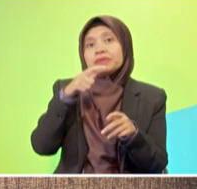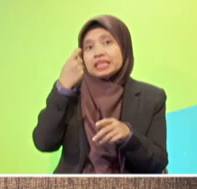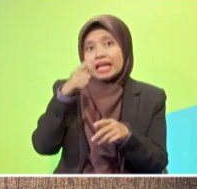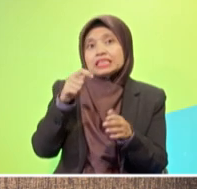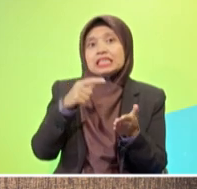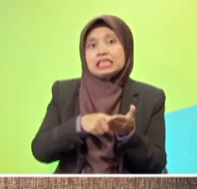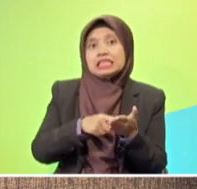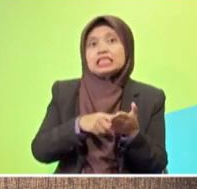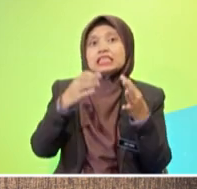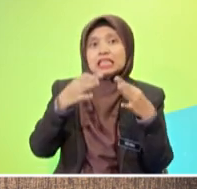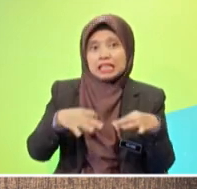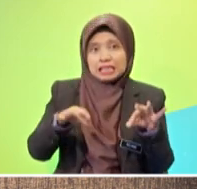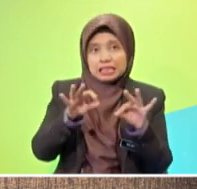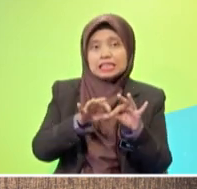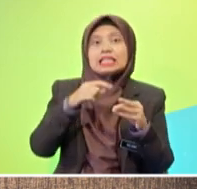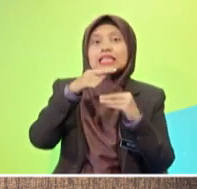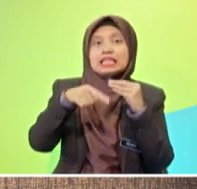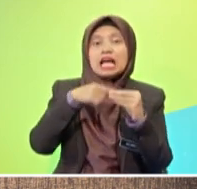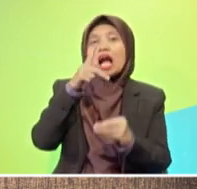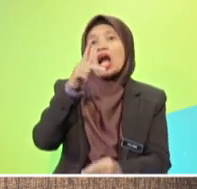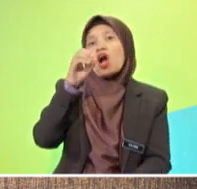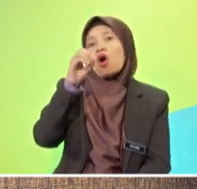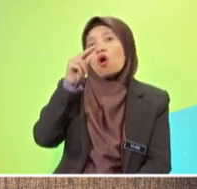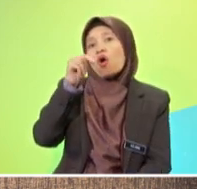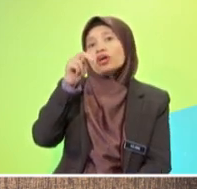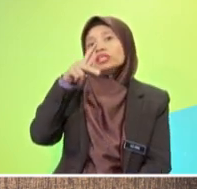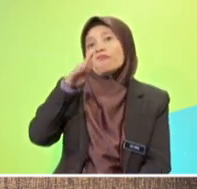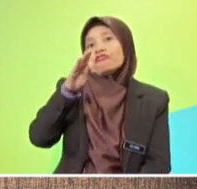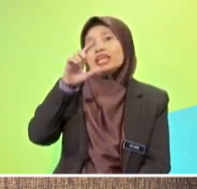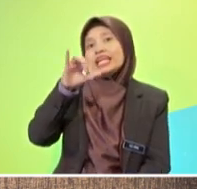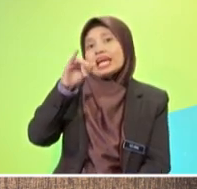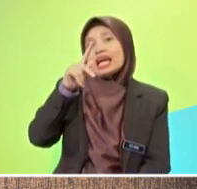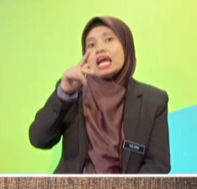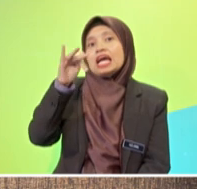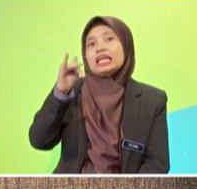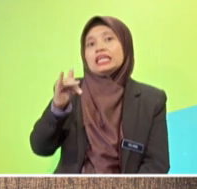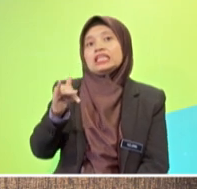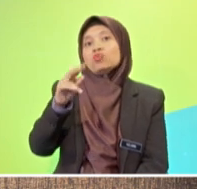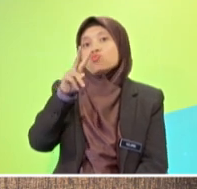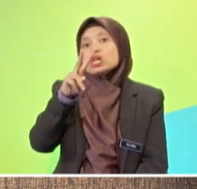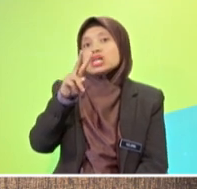berkisar konflik yang berlaku antara dua watak yaitu ncl